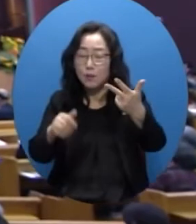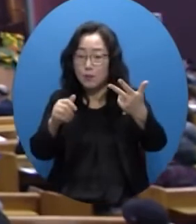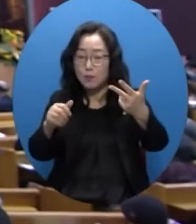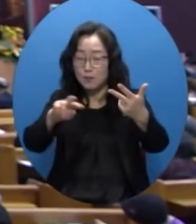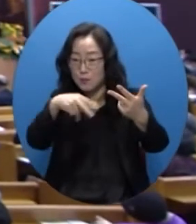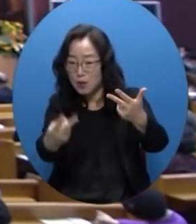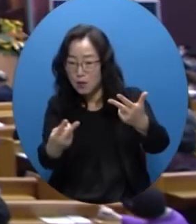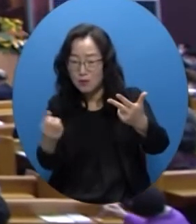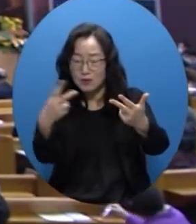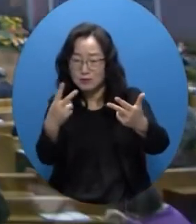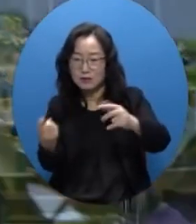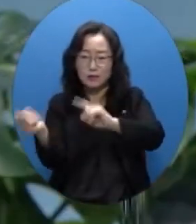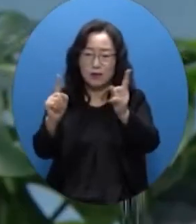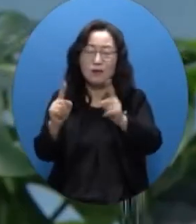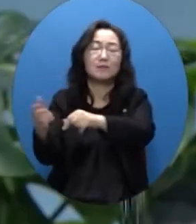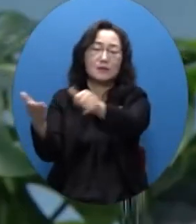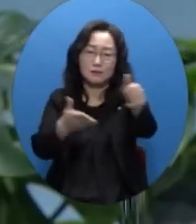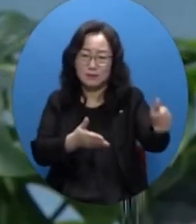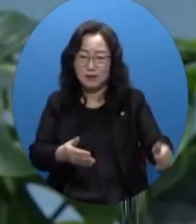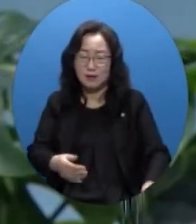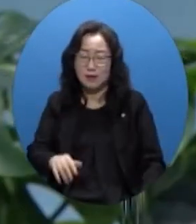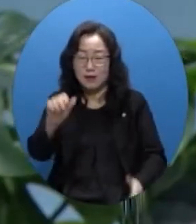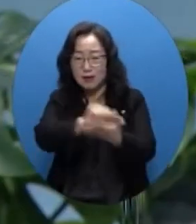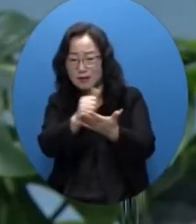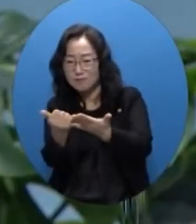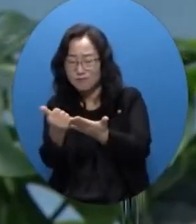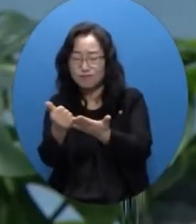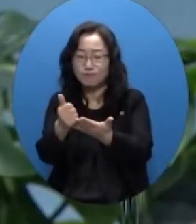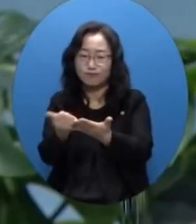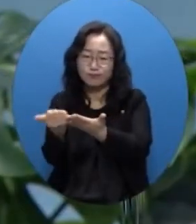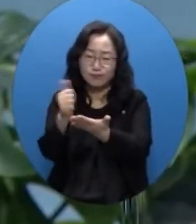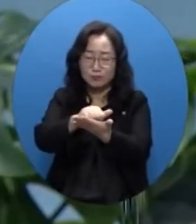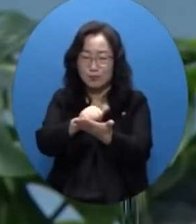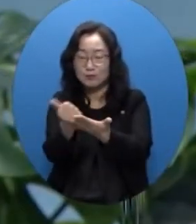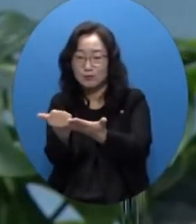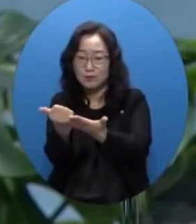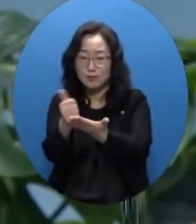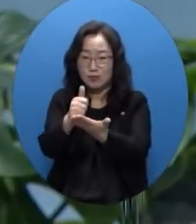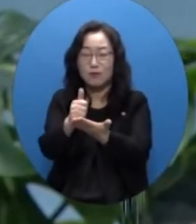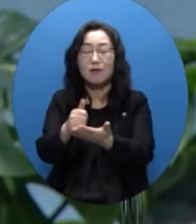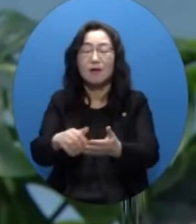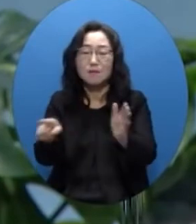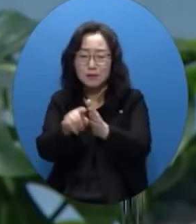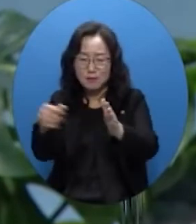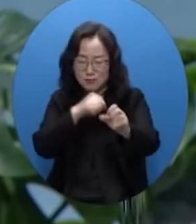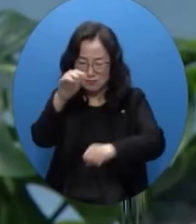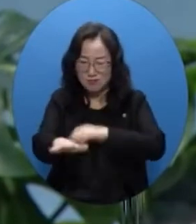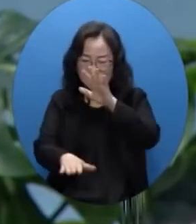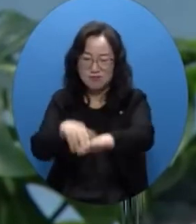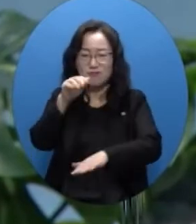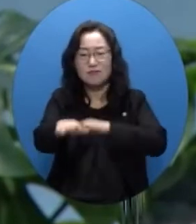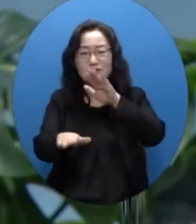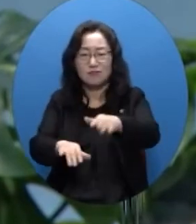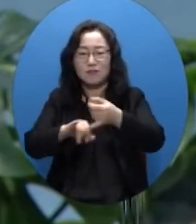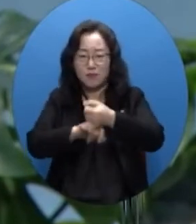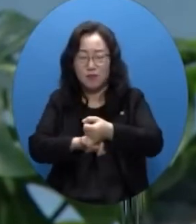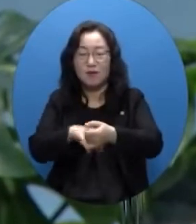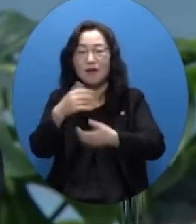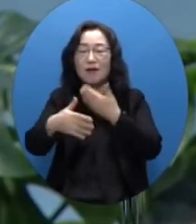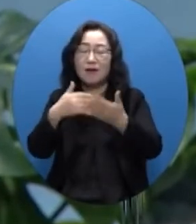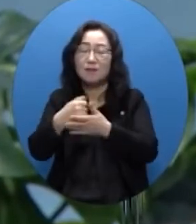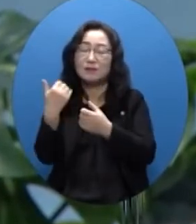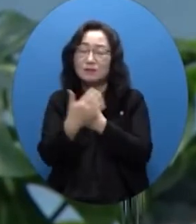집 않습니다 들여다보니 나시길 바랍니다 넘어져 다시 또 있나 고 또 있나 엎드려서 믿음으로 전진 또 전진 전진 할 때 하나님의